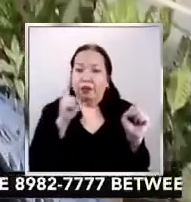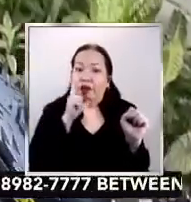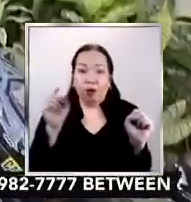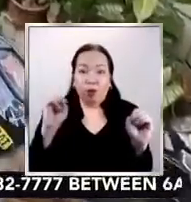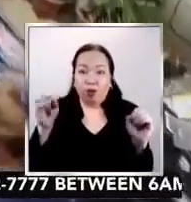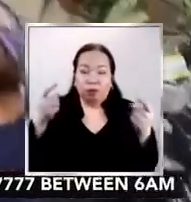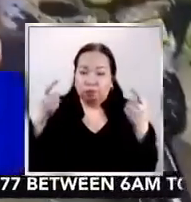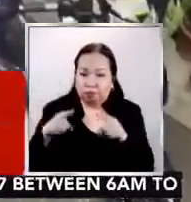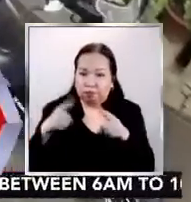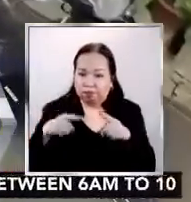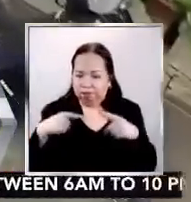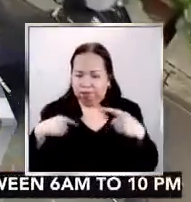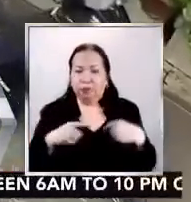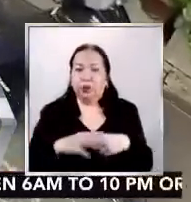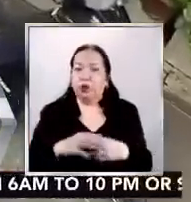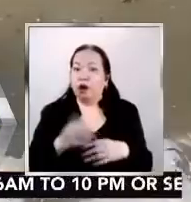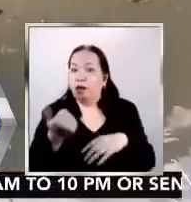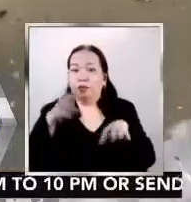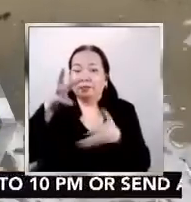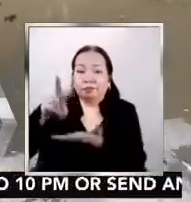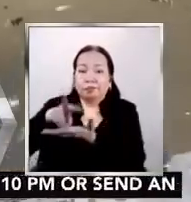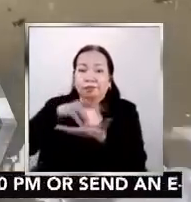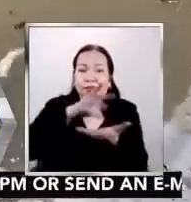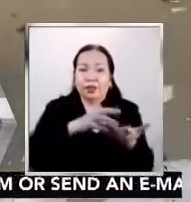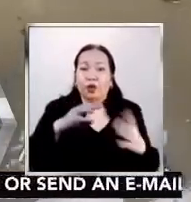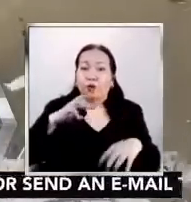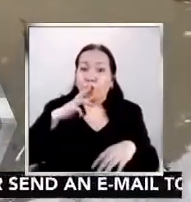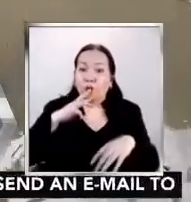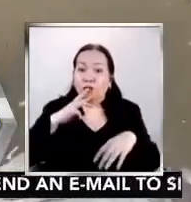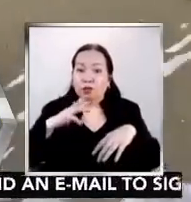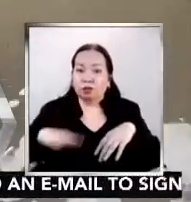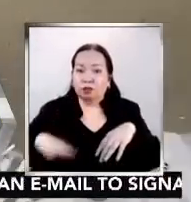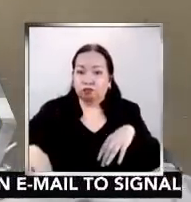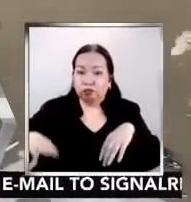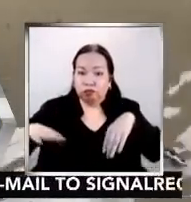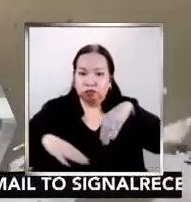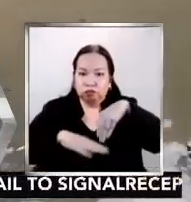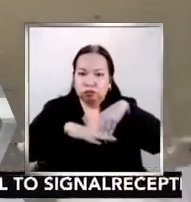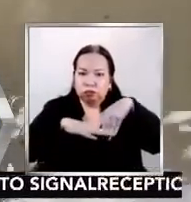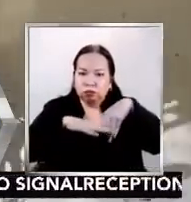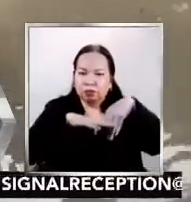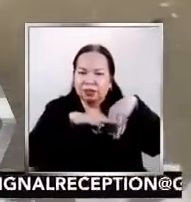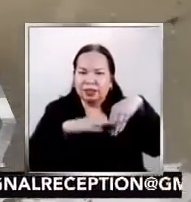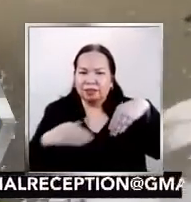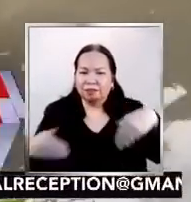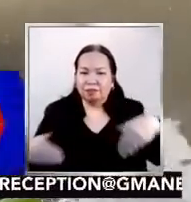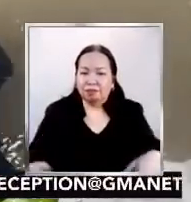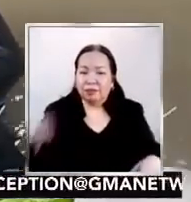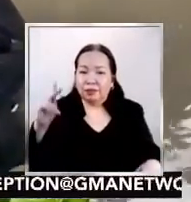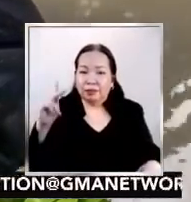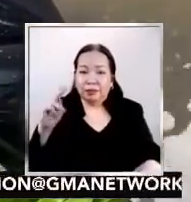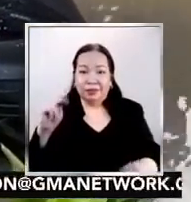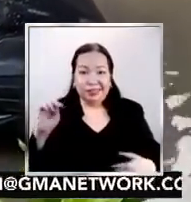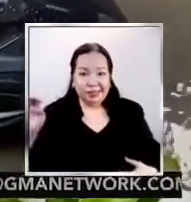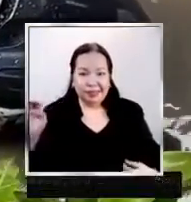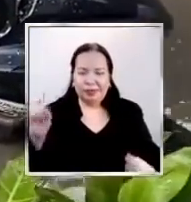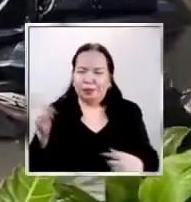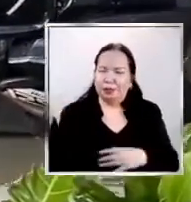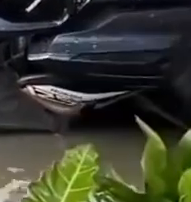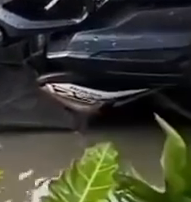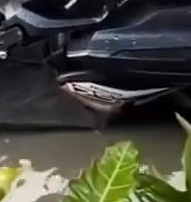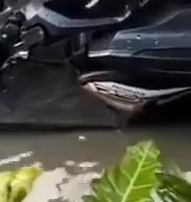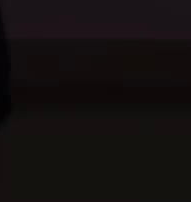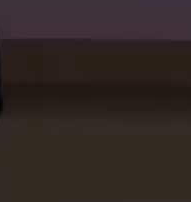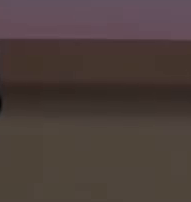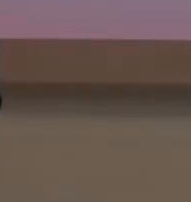lungsod, umabot naman hanggang tuhod ang baha. Perwisyo yan sa mga residente. Von Aquino nakatutok, 24 oras.